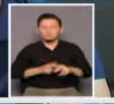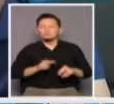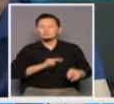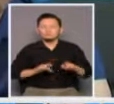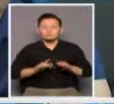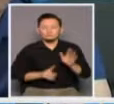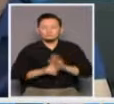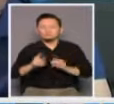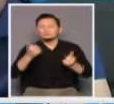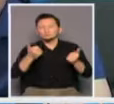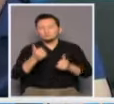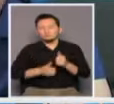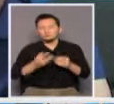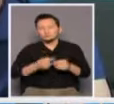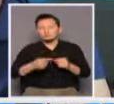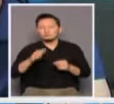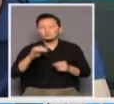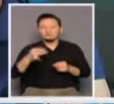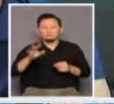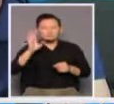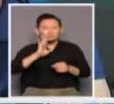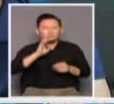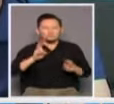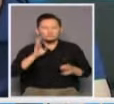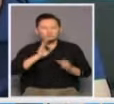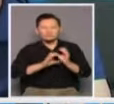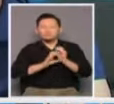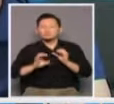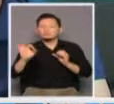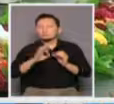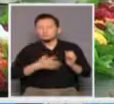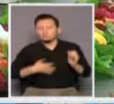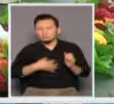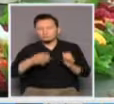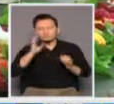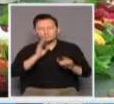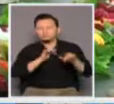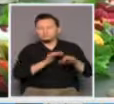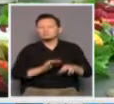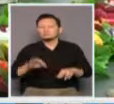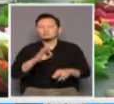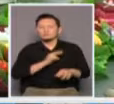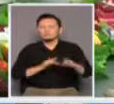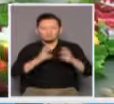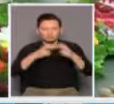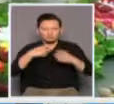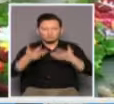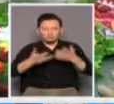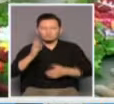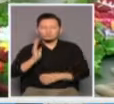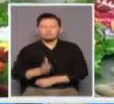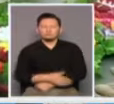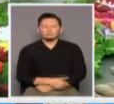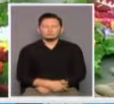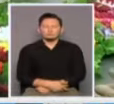енді бірнеше күн бойы Жылой су серіктестігінің су беру жүйесін, өңірдегі су станцияларының жұмысын бақыламақ. Индира